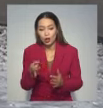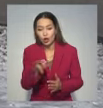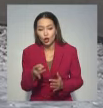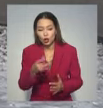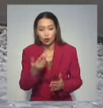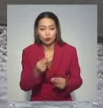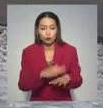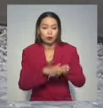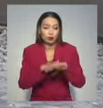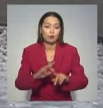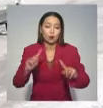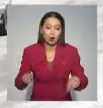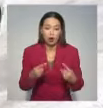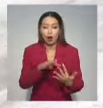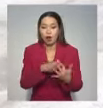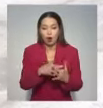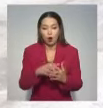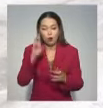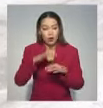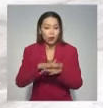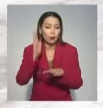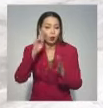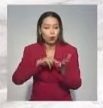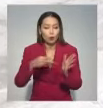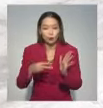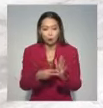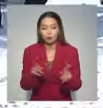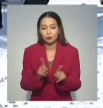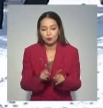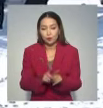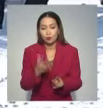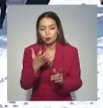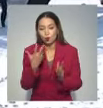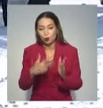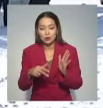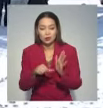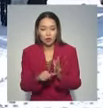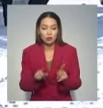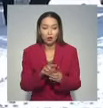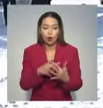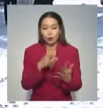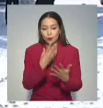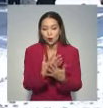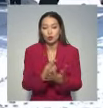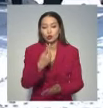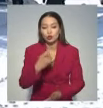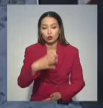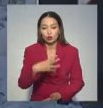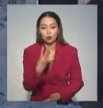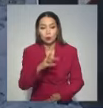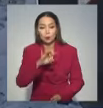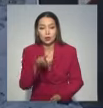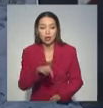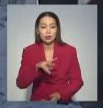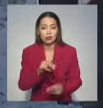бюджет есебінен жаңартылып, ауыл ел бесігі жобасы бойынша 736 ауылды көркейту үшін 143 миллиард теңге бөлінеді